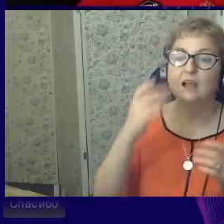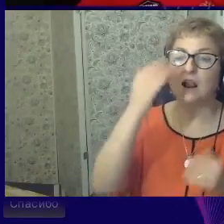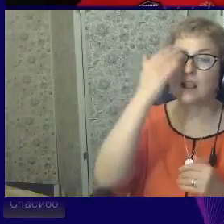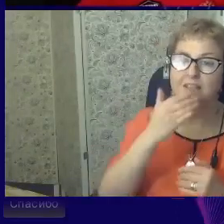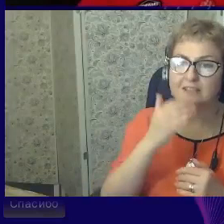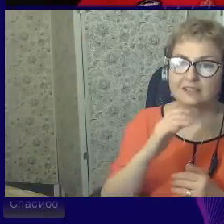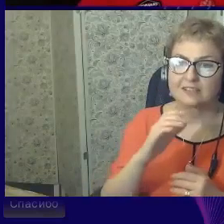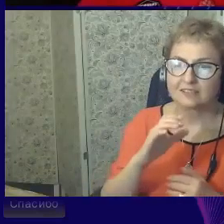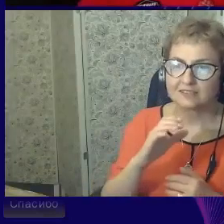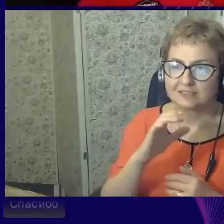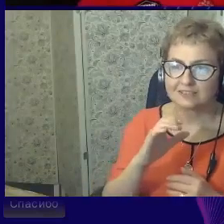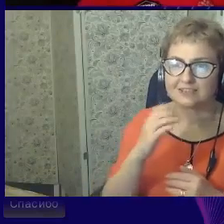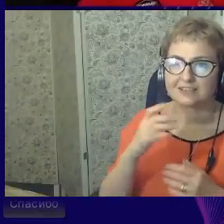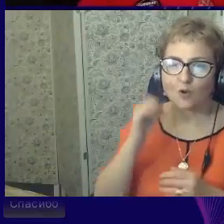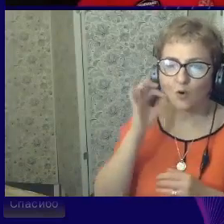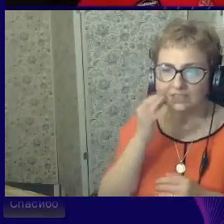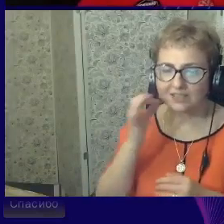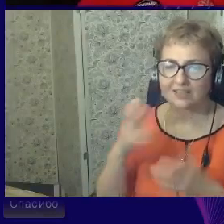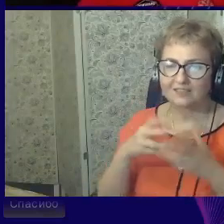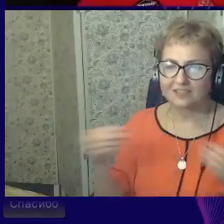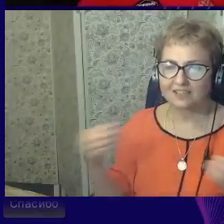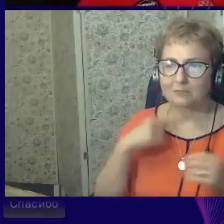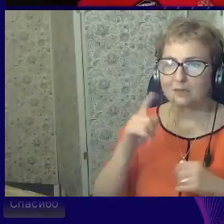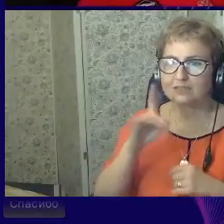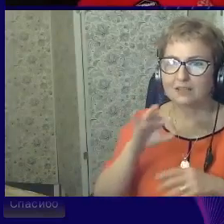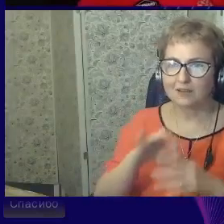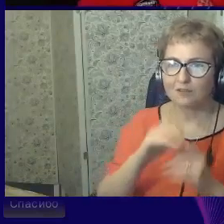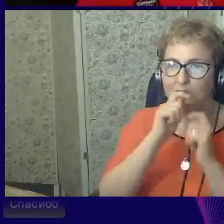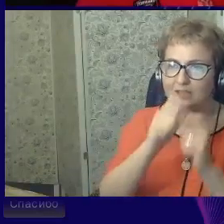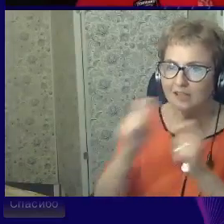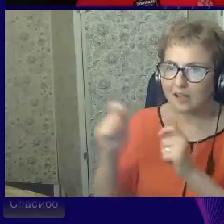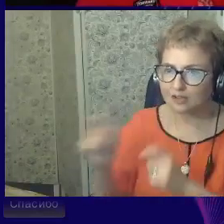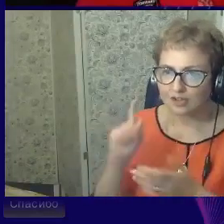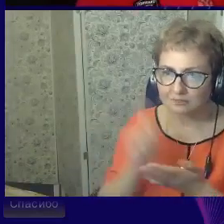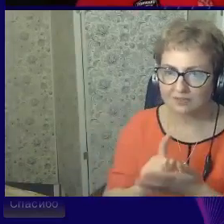«Сей части», зимний, осенний, весенний. Обязательно проводится награждение,